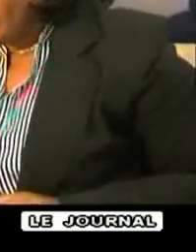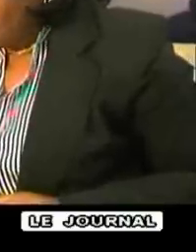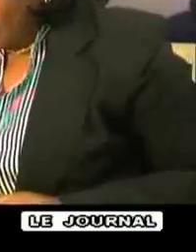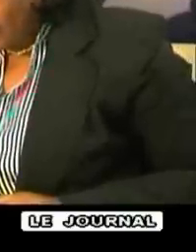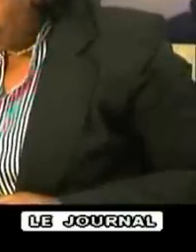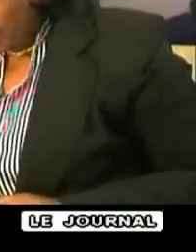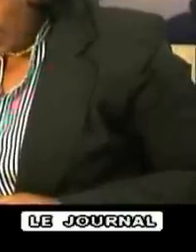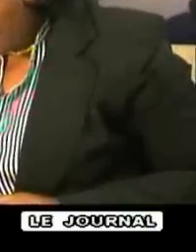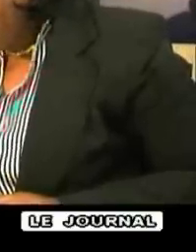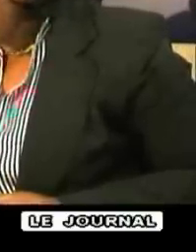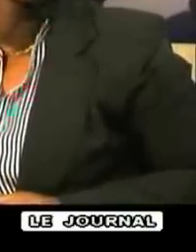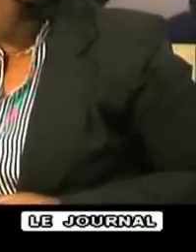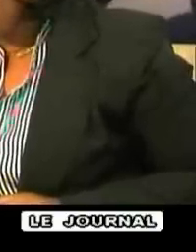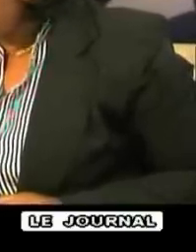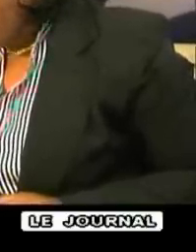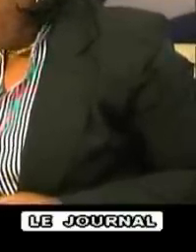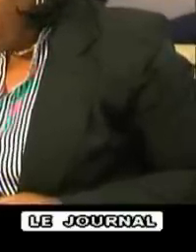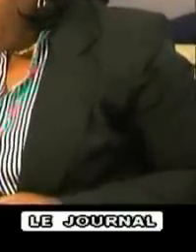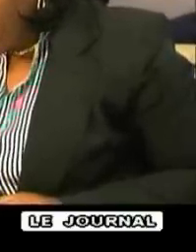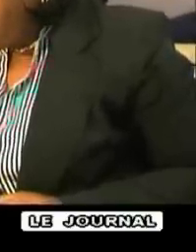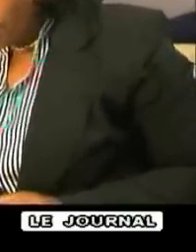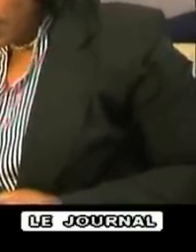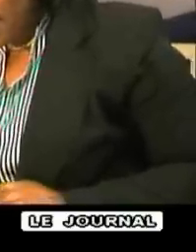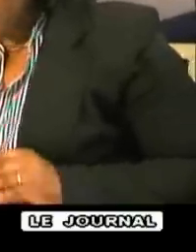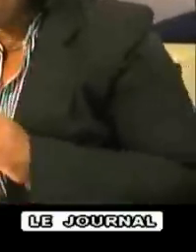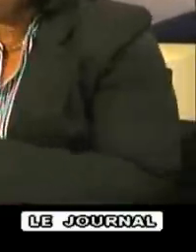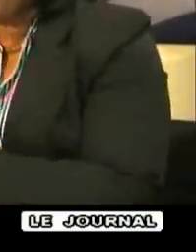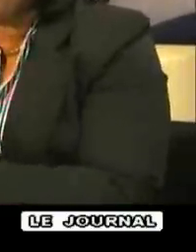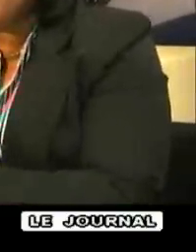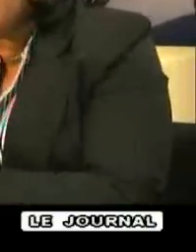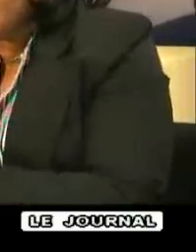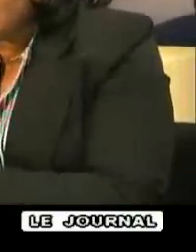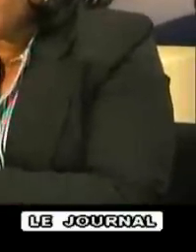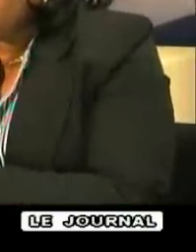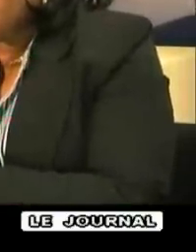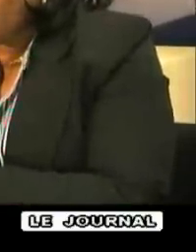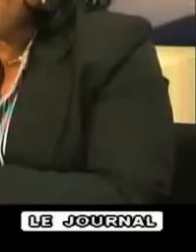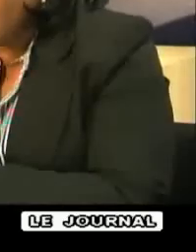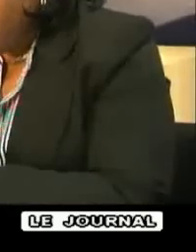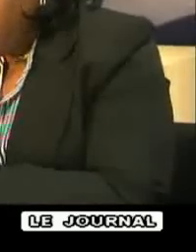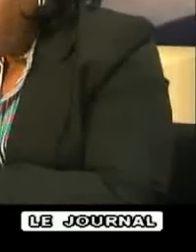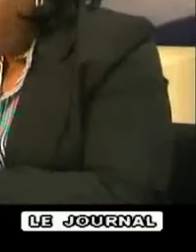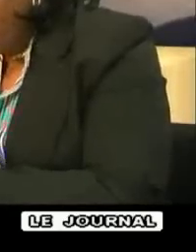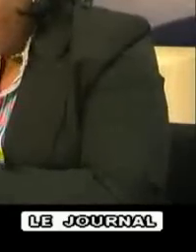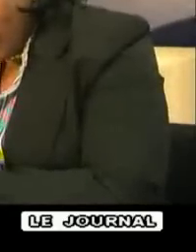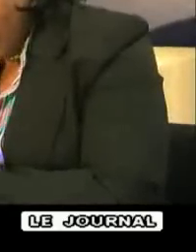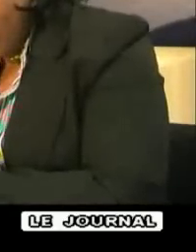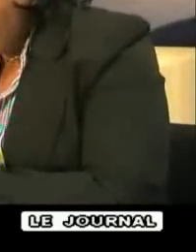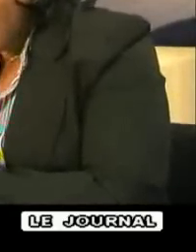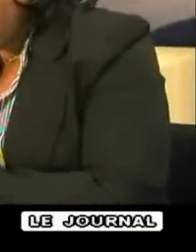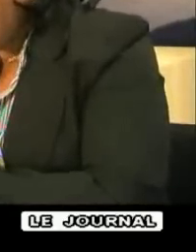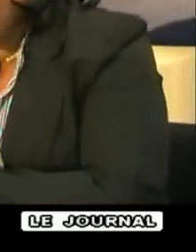ces acquis intellectuels et professionnels pour mieux vendre l'image de notre pays, la République démocratique du Congo en